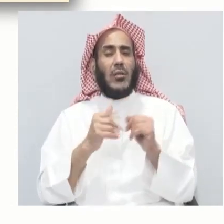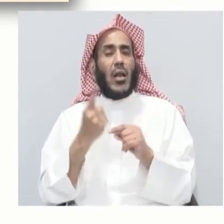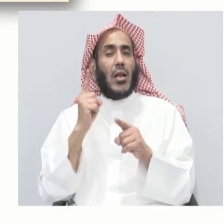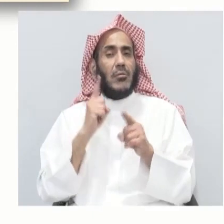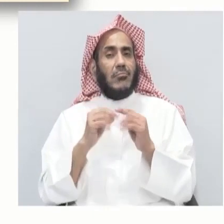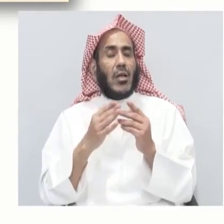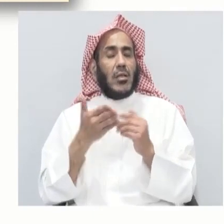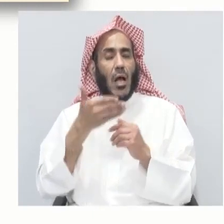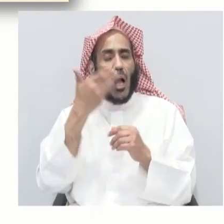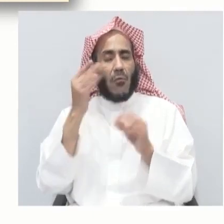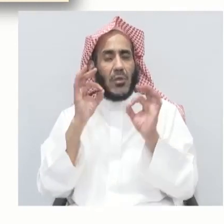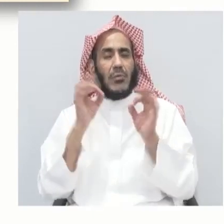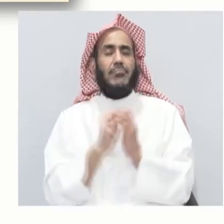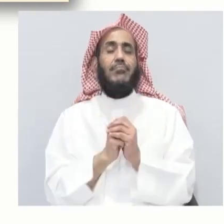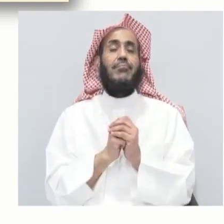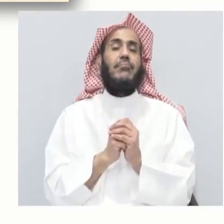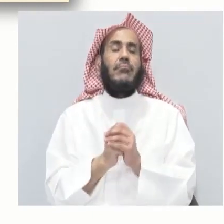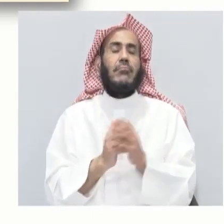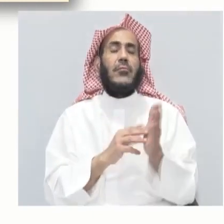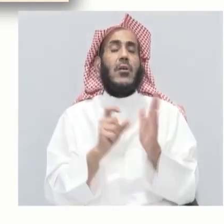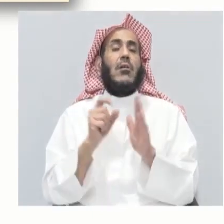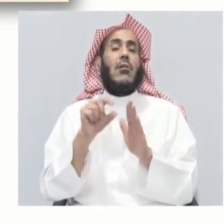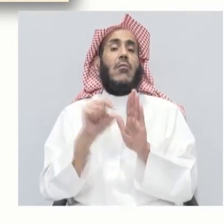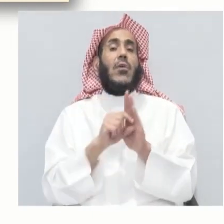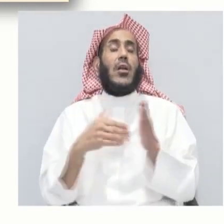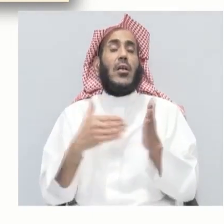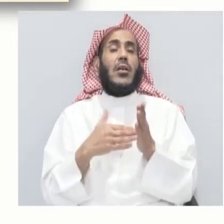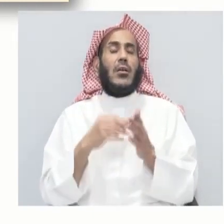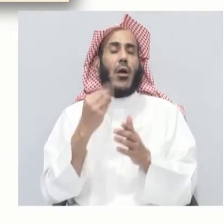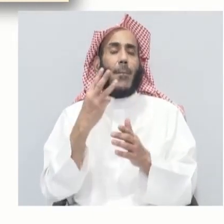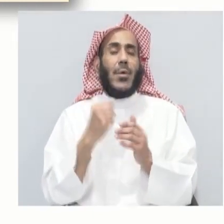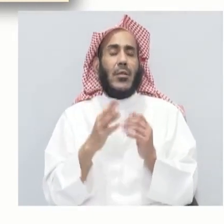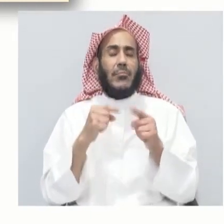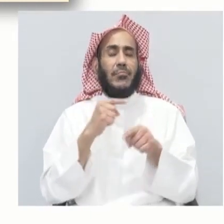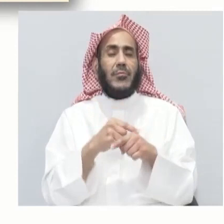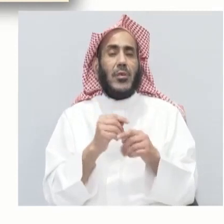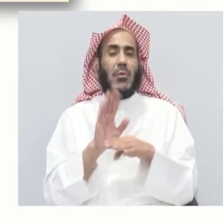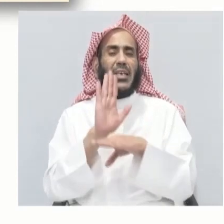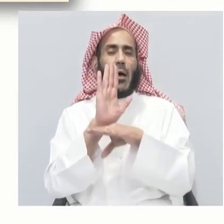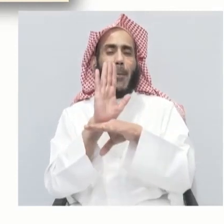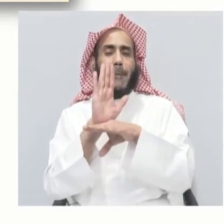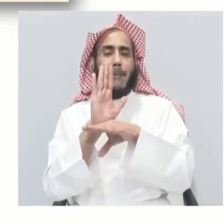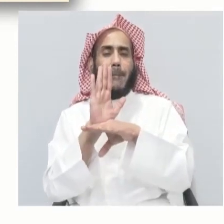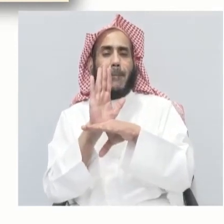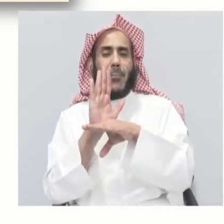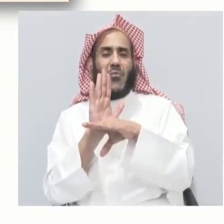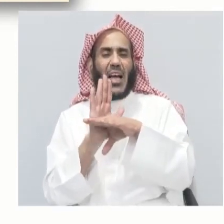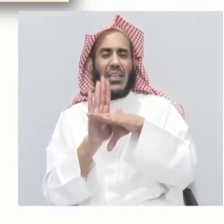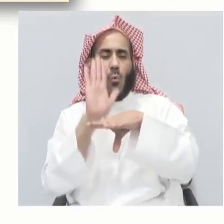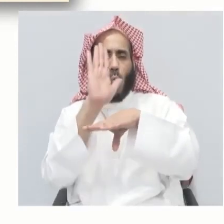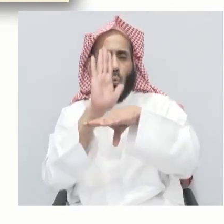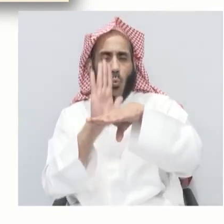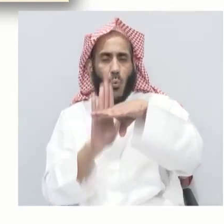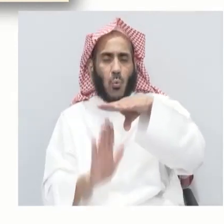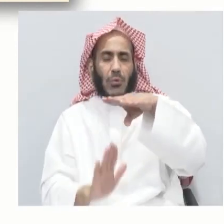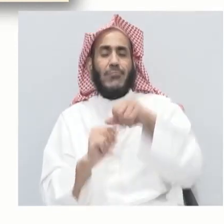التي اخذتها طيب في الفقره الاخيره ماذا يقول رقم ثلاثه عندما يهبط المصعد في حاله سقوط